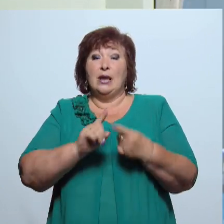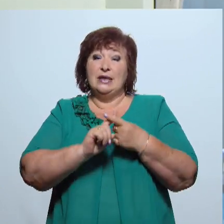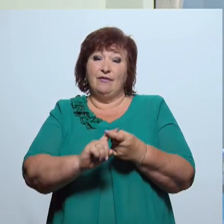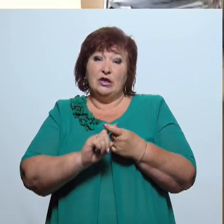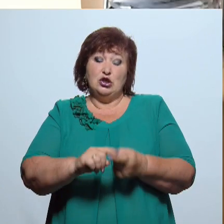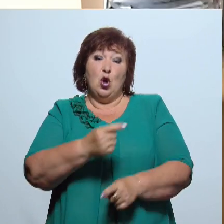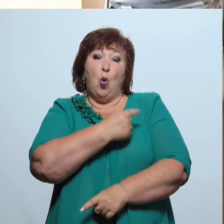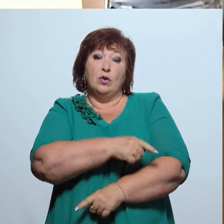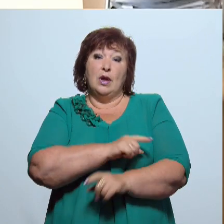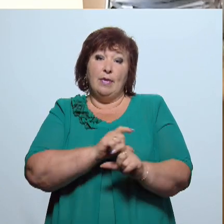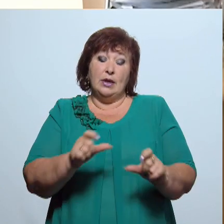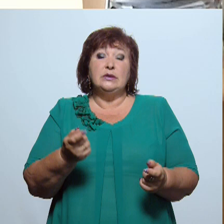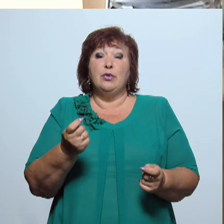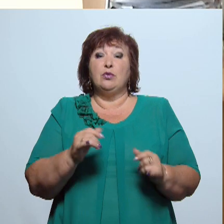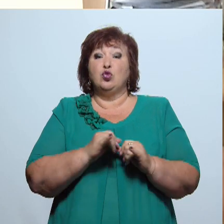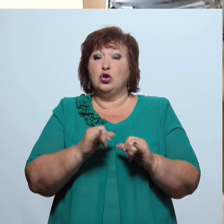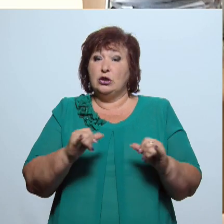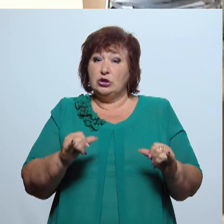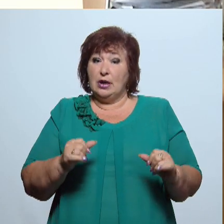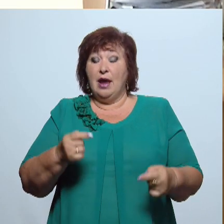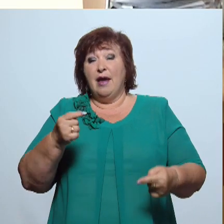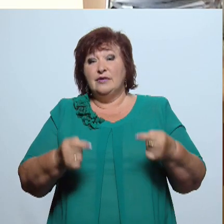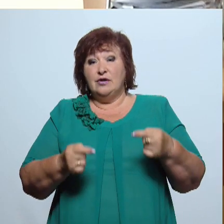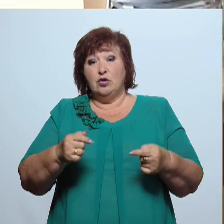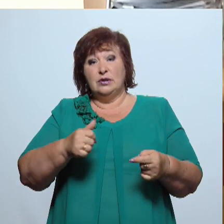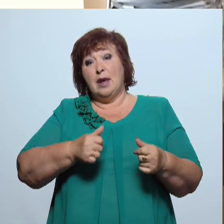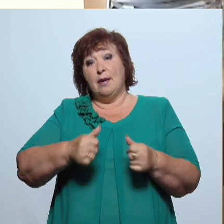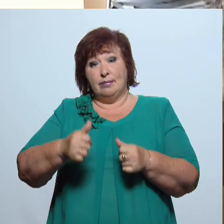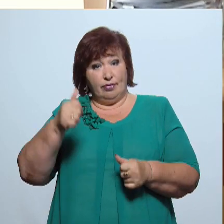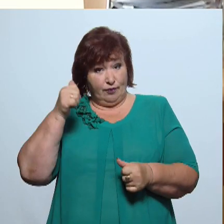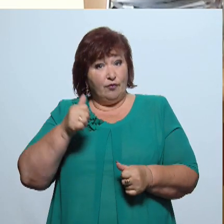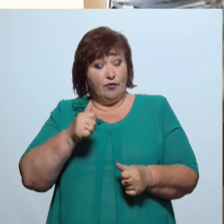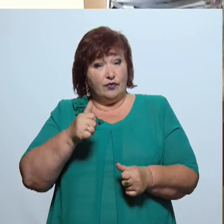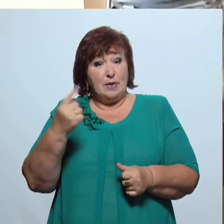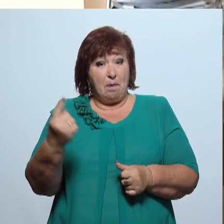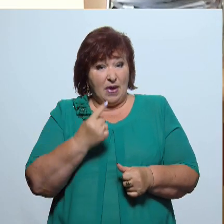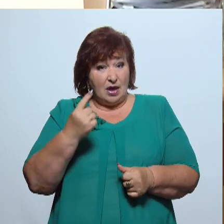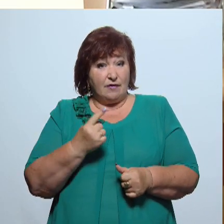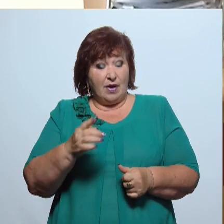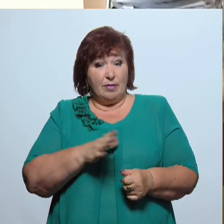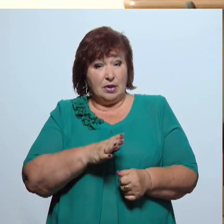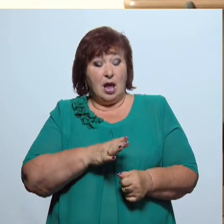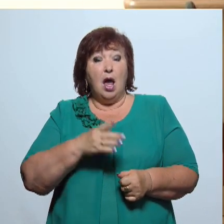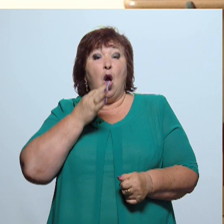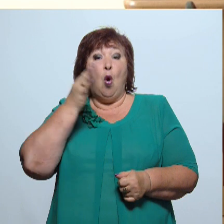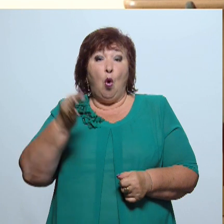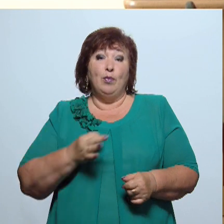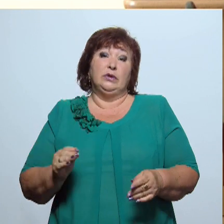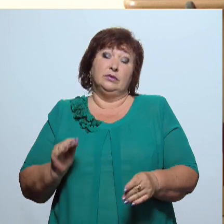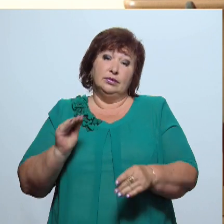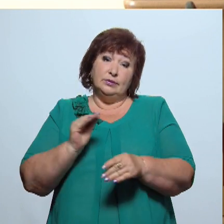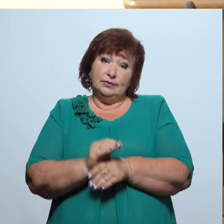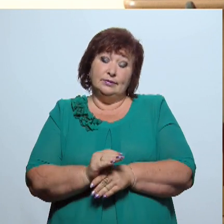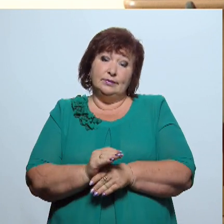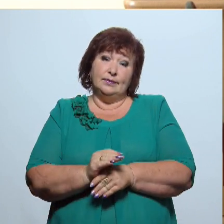больницы. Немножко расширили в сравнении с первой перепрофилизацией коечный фонд реанимации. Это опыт дал. Выхаживаемость